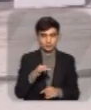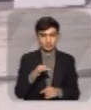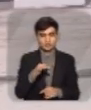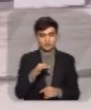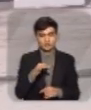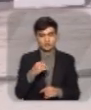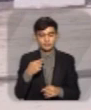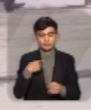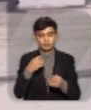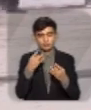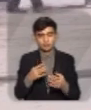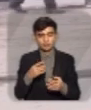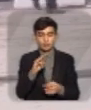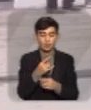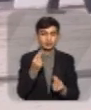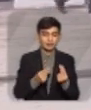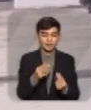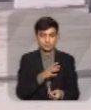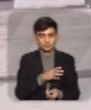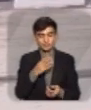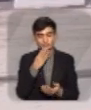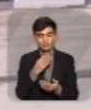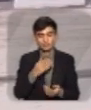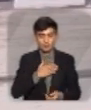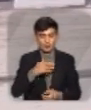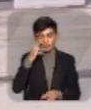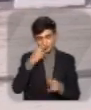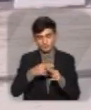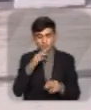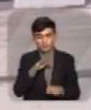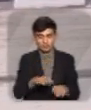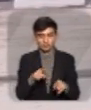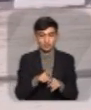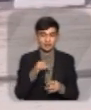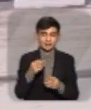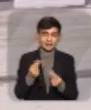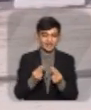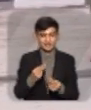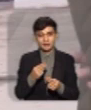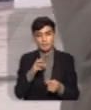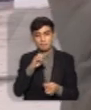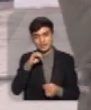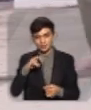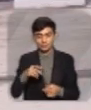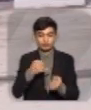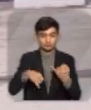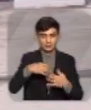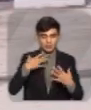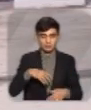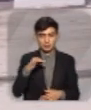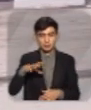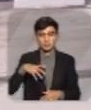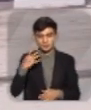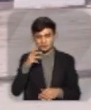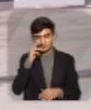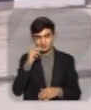валенда чей ребенок играл с моим младшим братом они играли с эластичным бинтом для пояса но никто его не связывал потом ворвался бывший